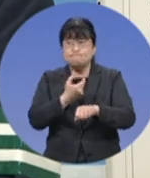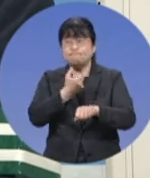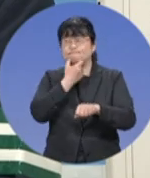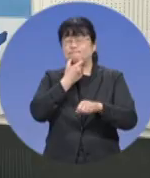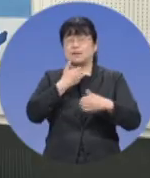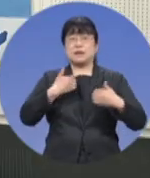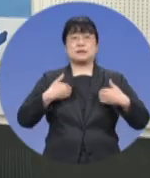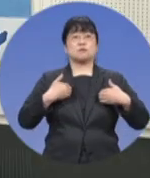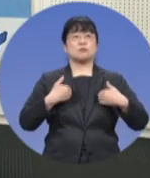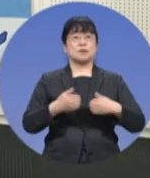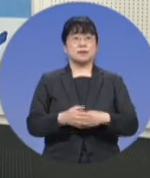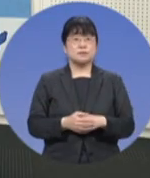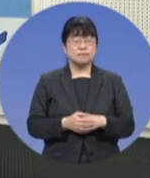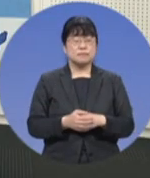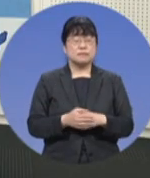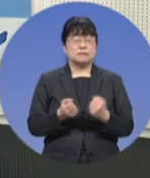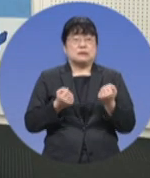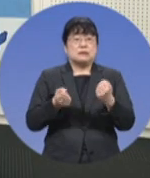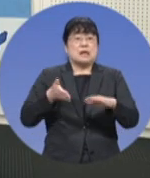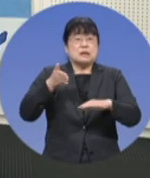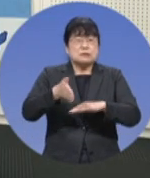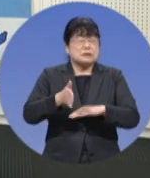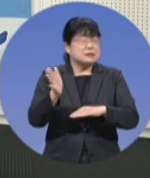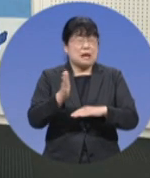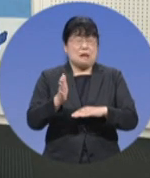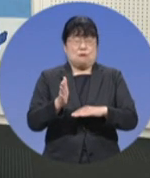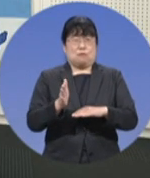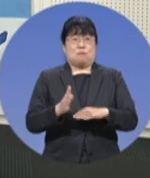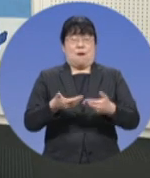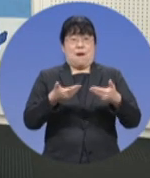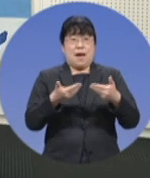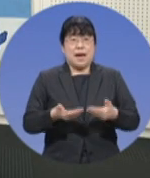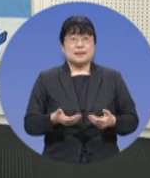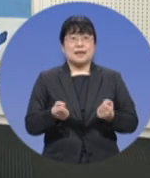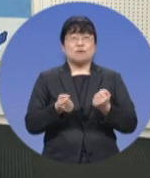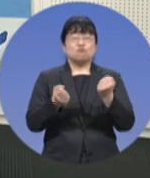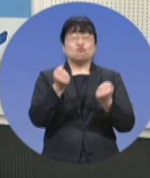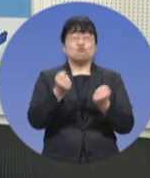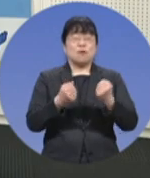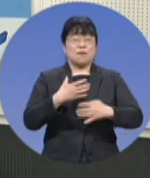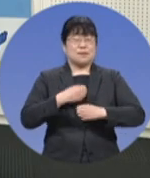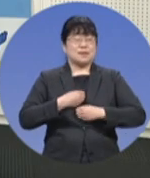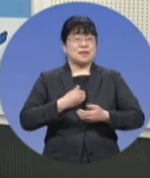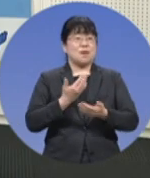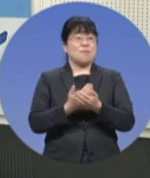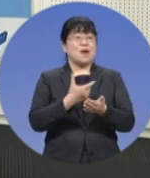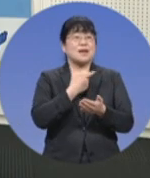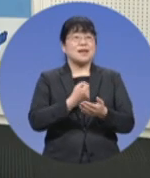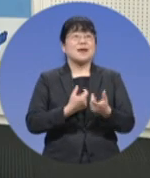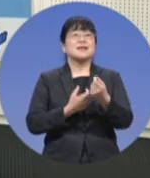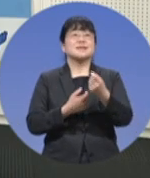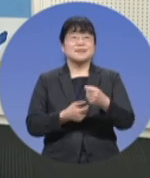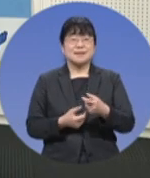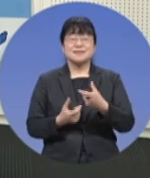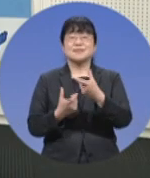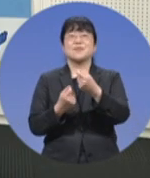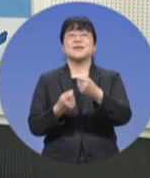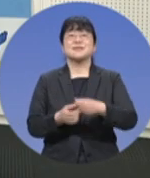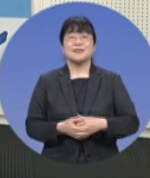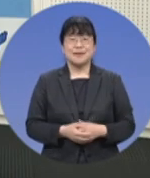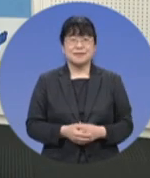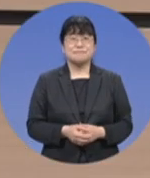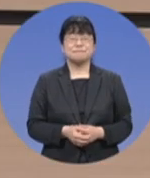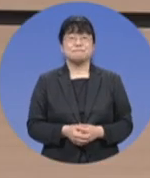。 スピードの出しすぎにも注意して安全運転を心がけてほしいですね。 そうですね。